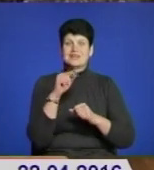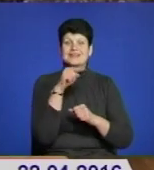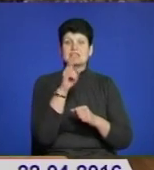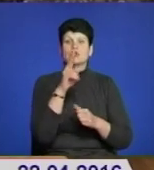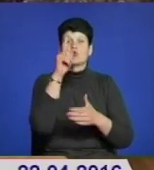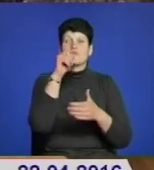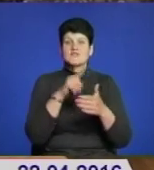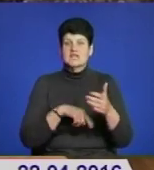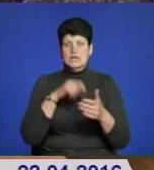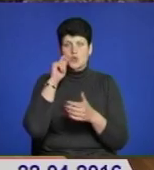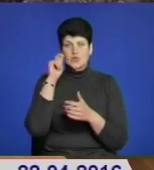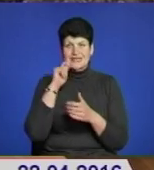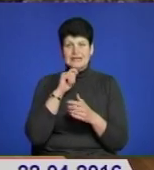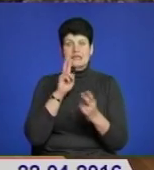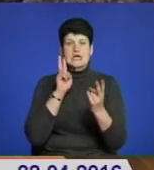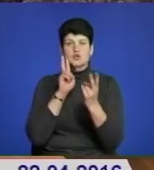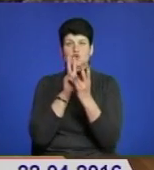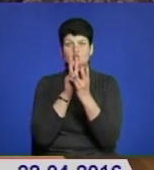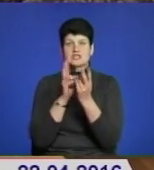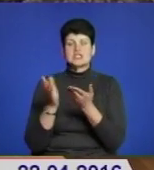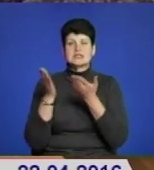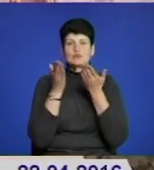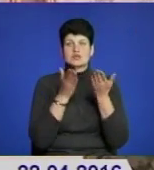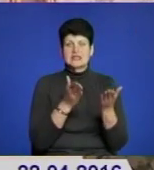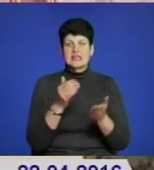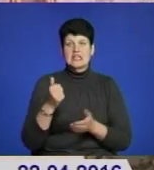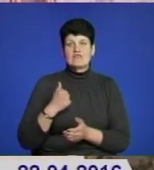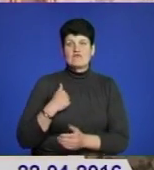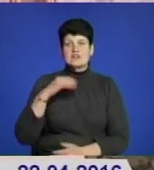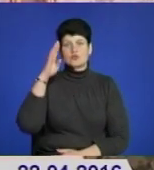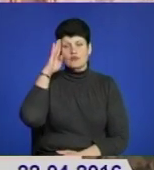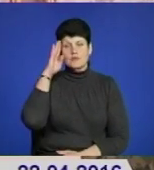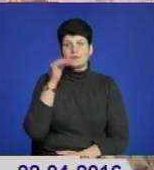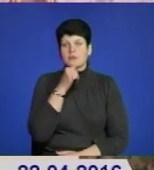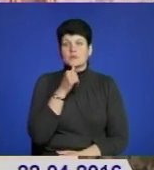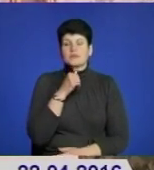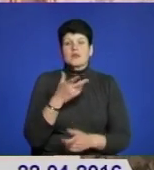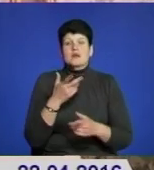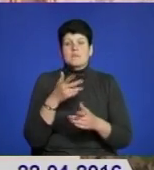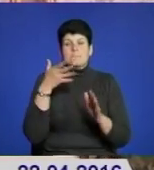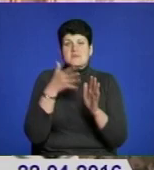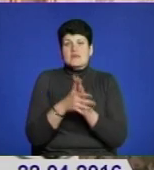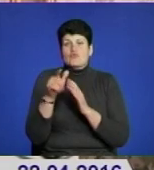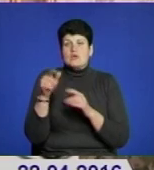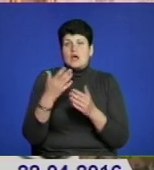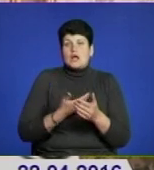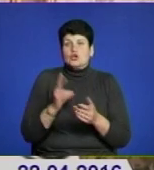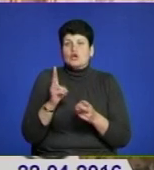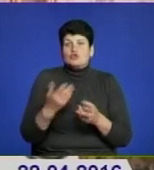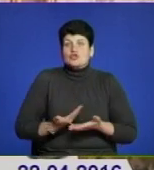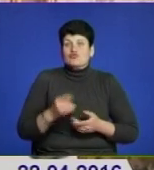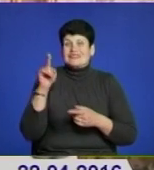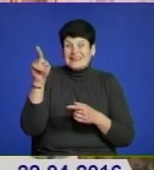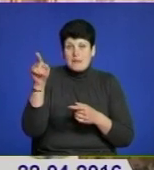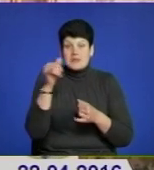вірні Україні. На зустріч запросили військових. Пытаюсь понять людей, которые живут там, и не нахожу ответа. То есть настолько